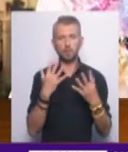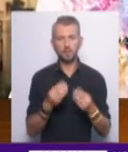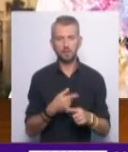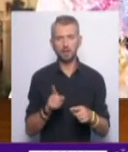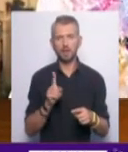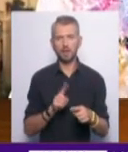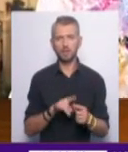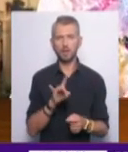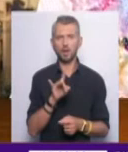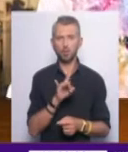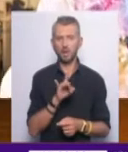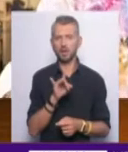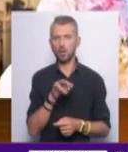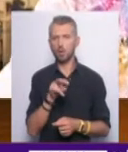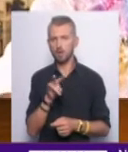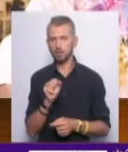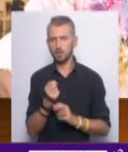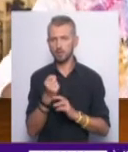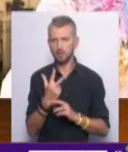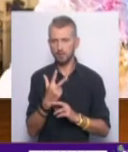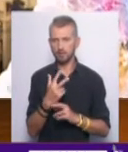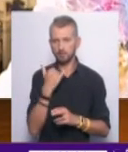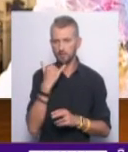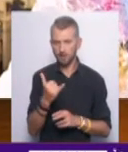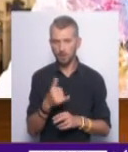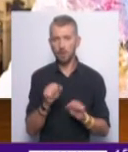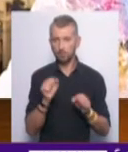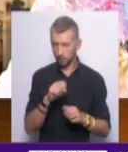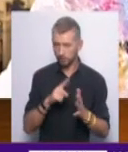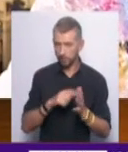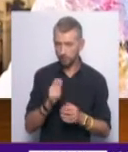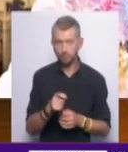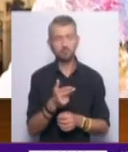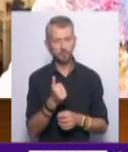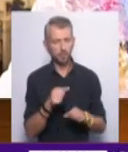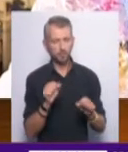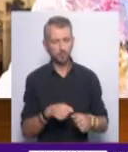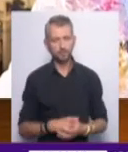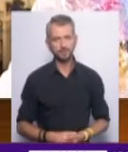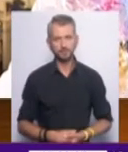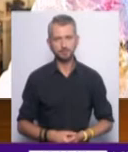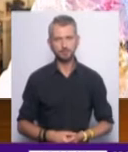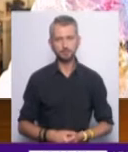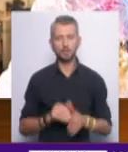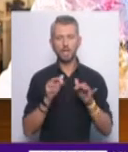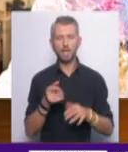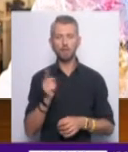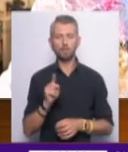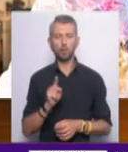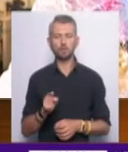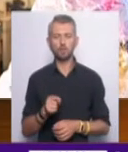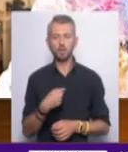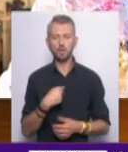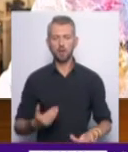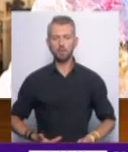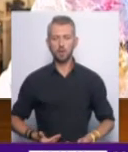Роман Івановна, 13. Вас беспокоює. Це мої. Можна задати питання? Звичайно. Дело в том, что мы же, я